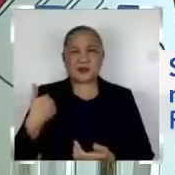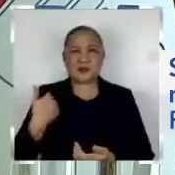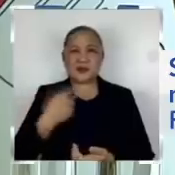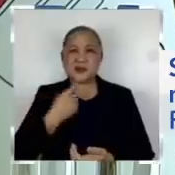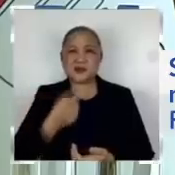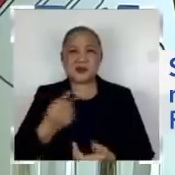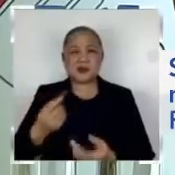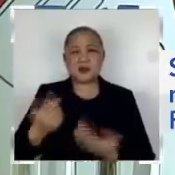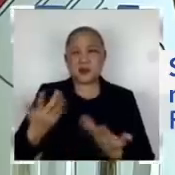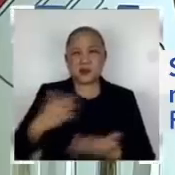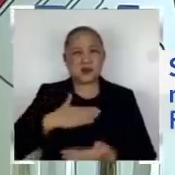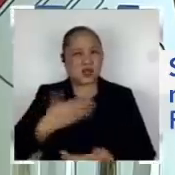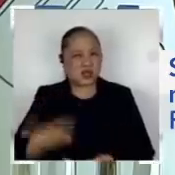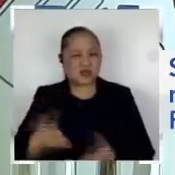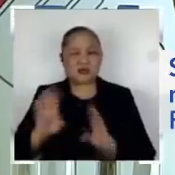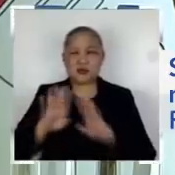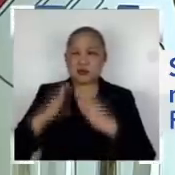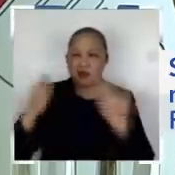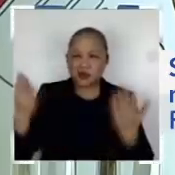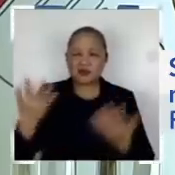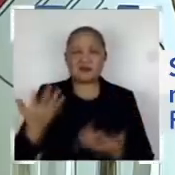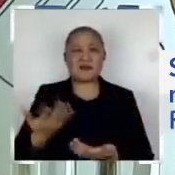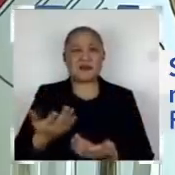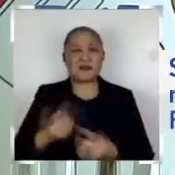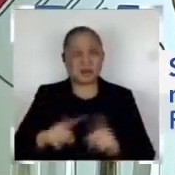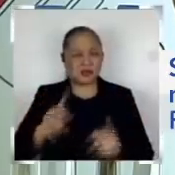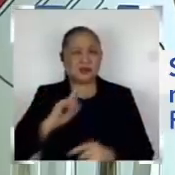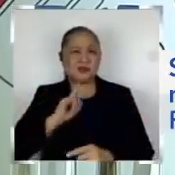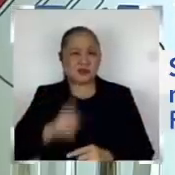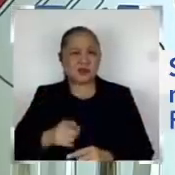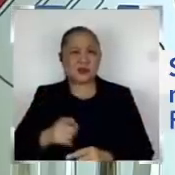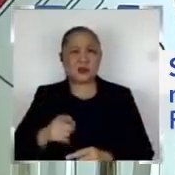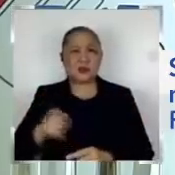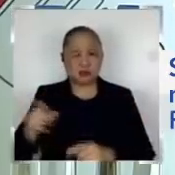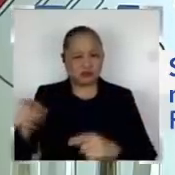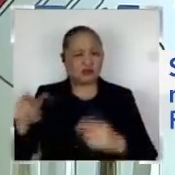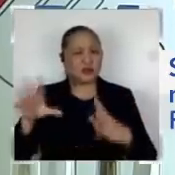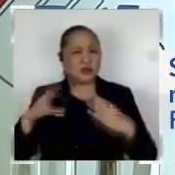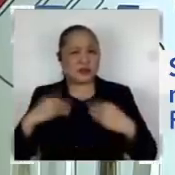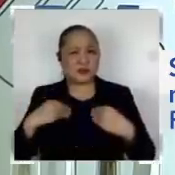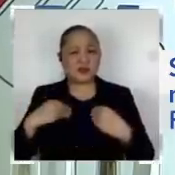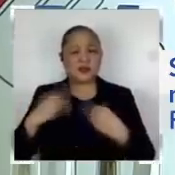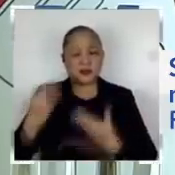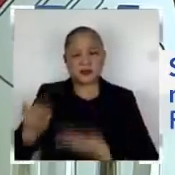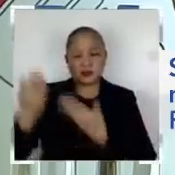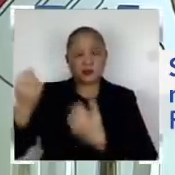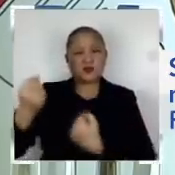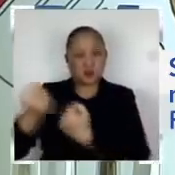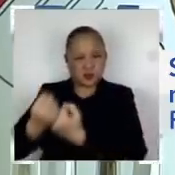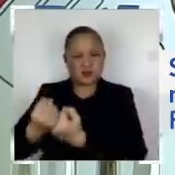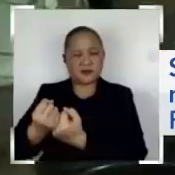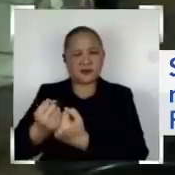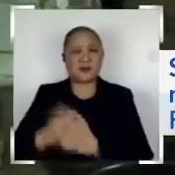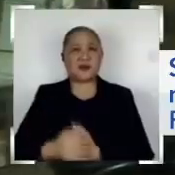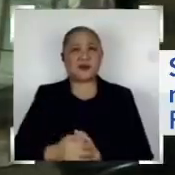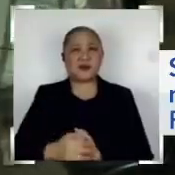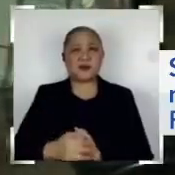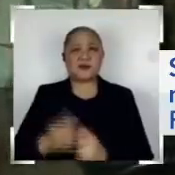willing or will seek, but definitely, we will accept the endorsement kasi masyadong presumptuous on our